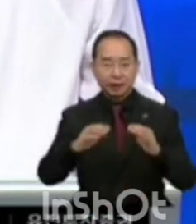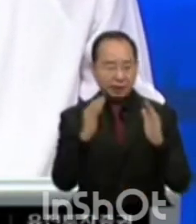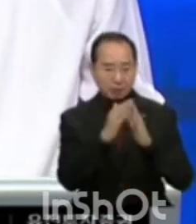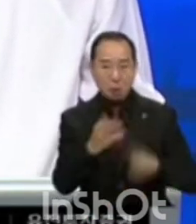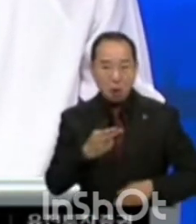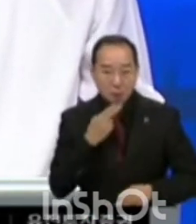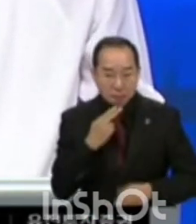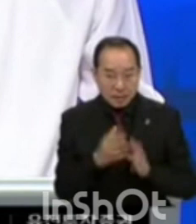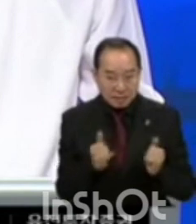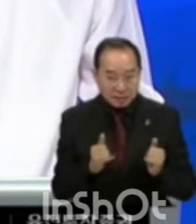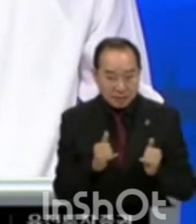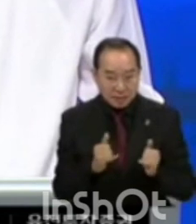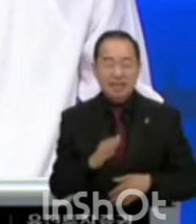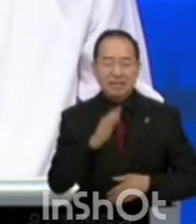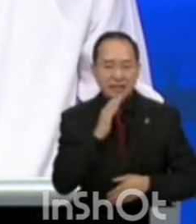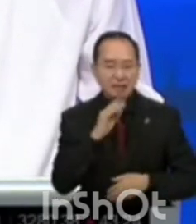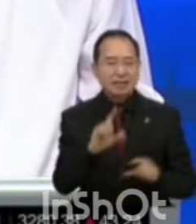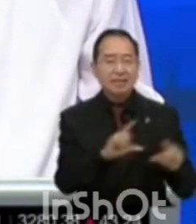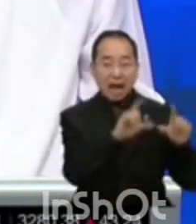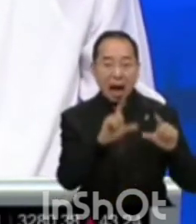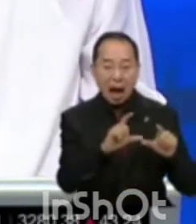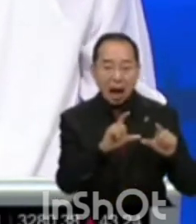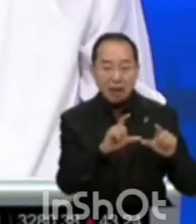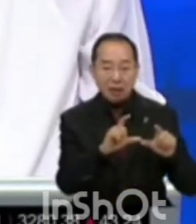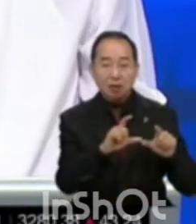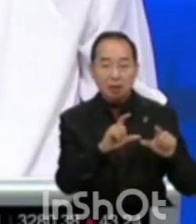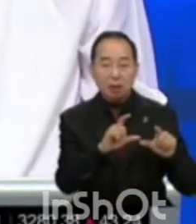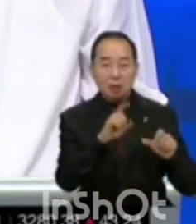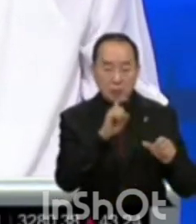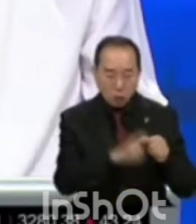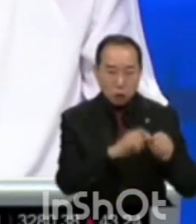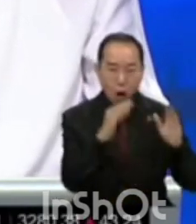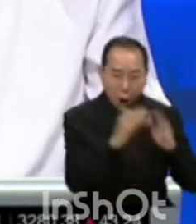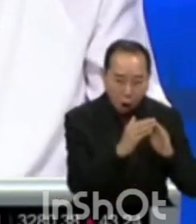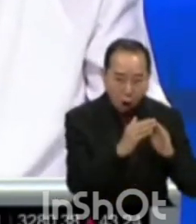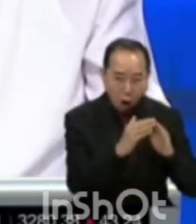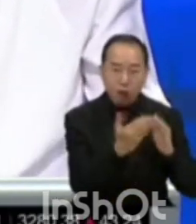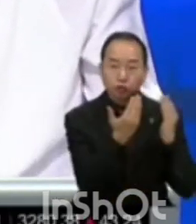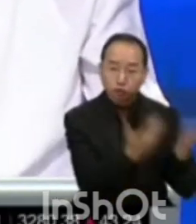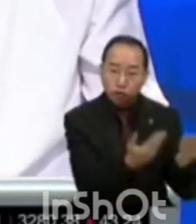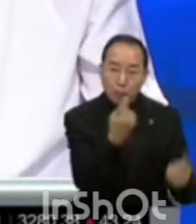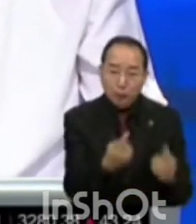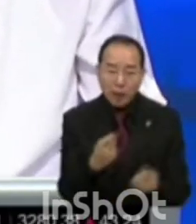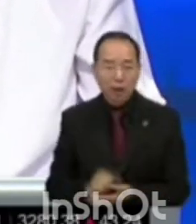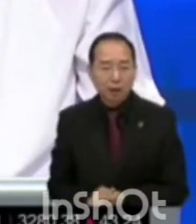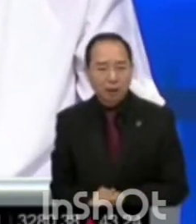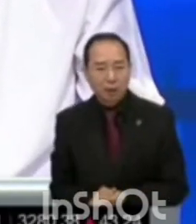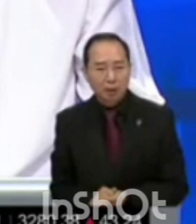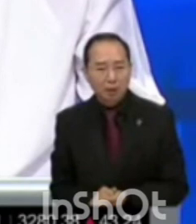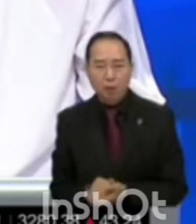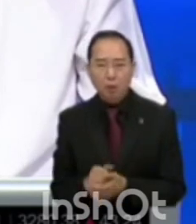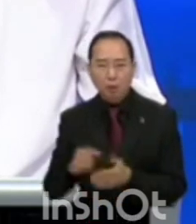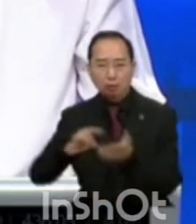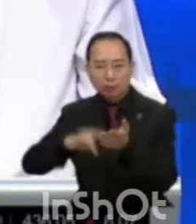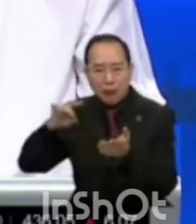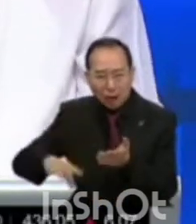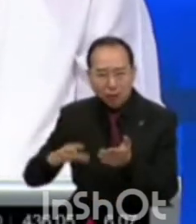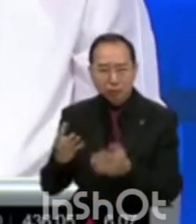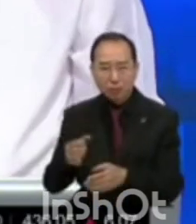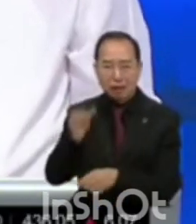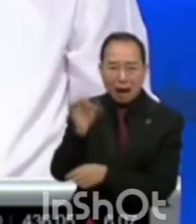무주택자의 실주거용 구매보다 오히려 뭐 조세, 보유세, 양도세, 종부세, 뭐